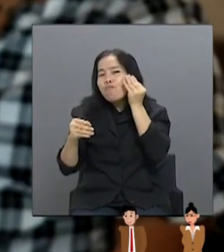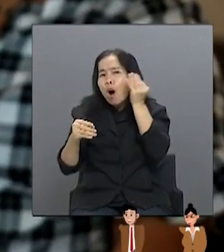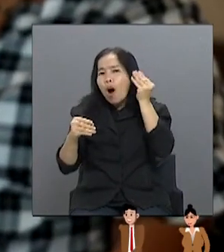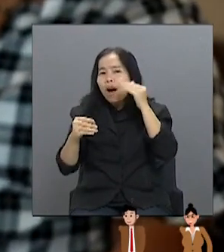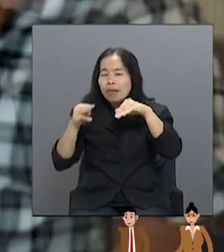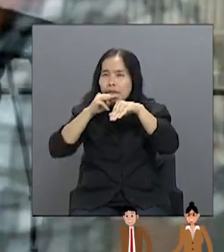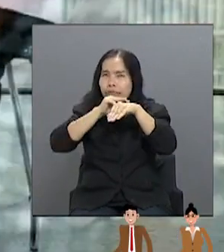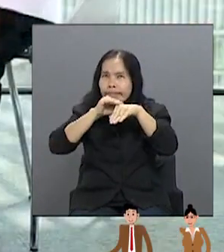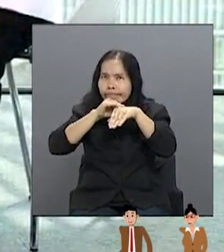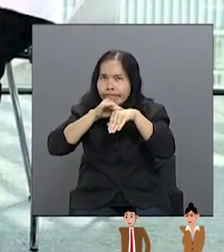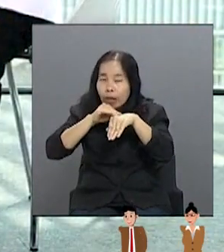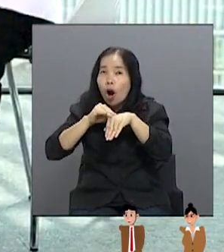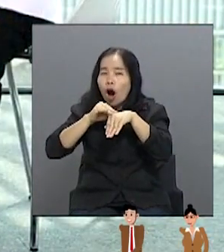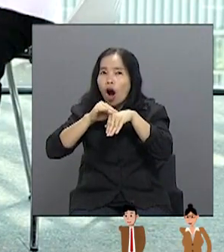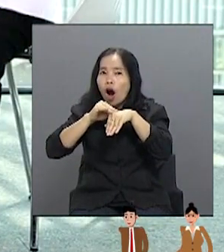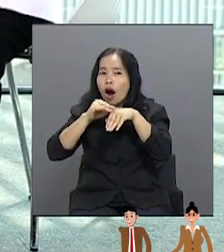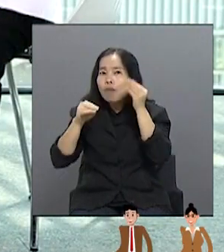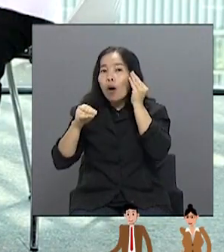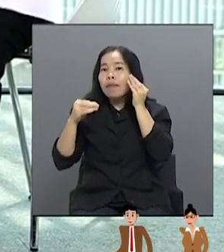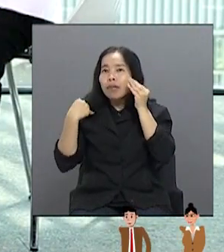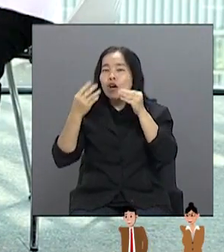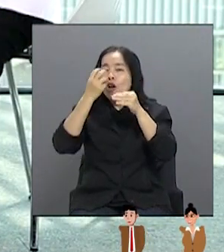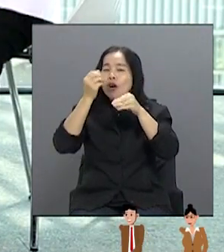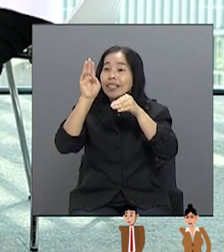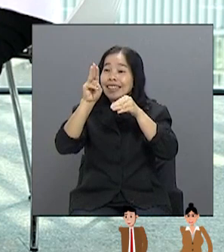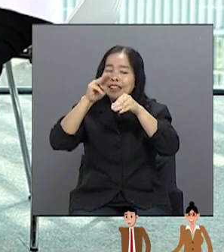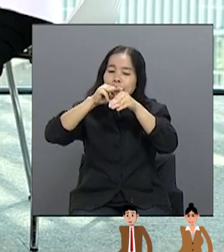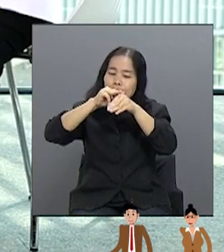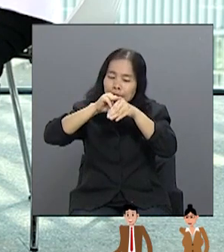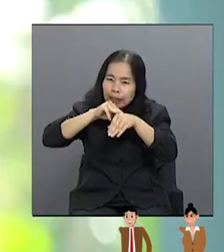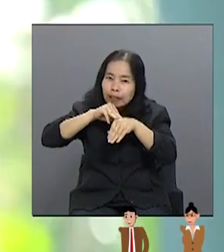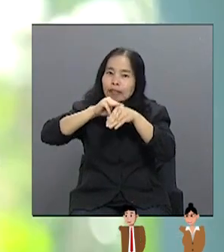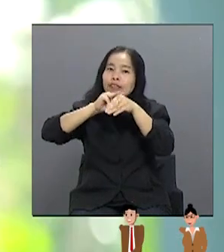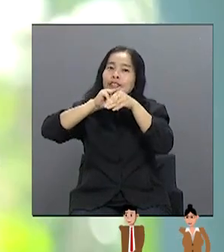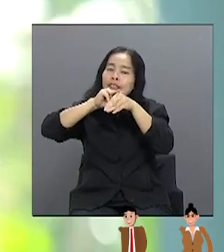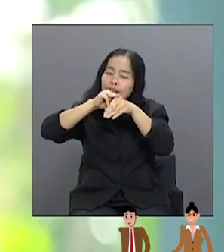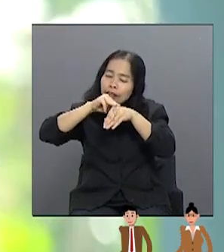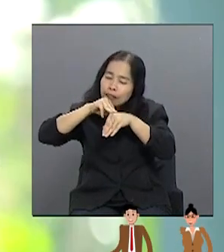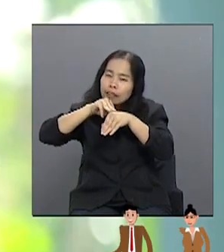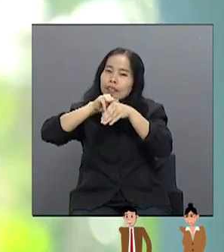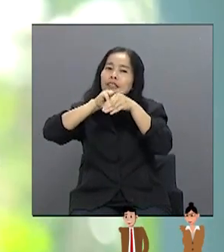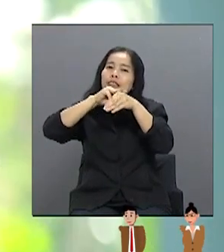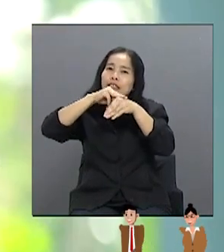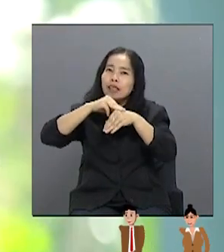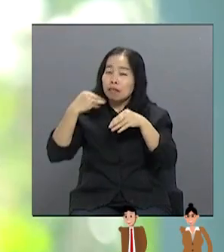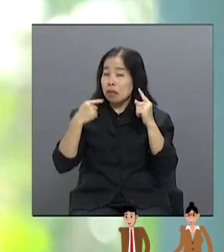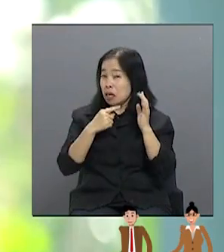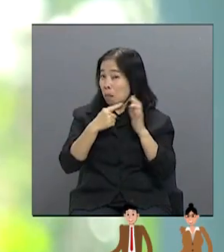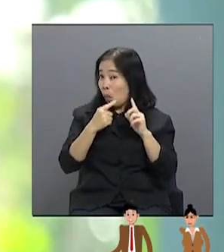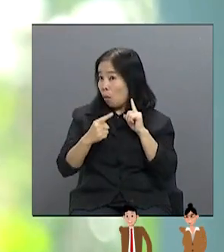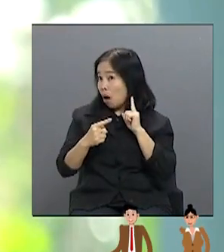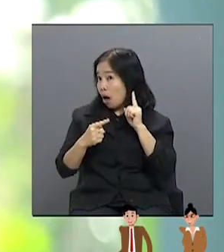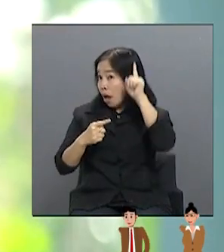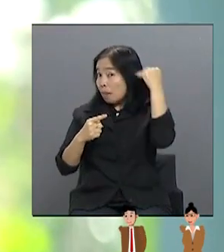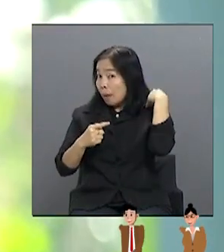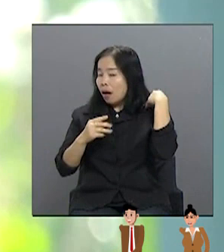ที่สุดเราก็กลมๆเราลองใช้นิ้วเราบี้มันลงไปนิดนึงมันมีปวดร้าวขึ้นกกหู